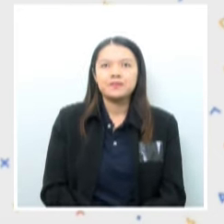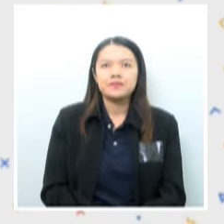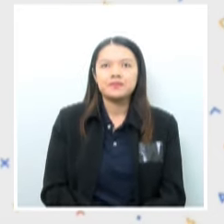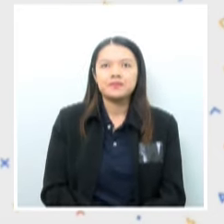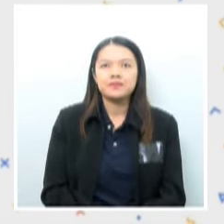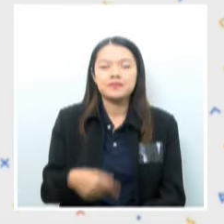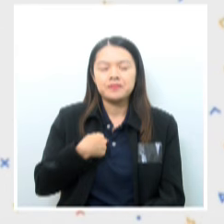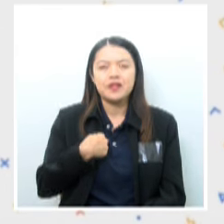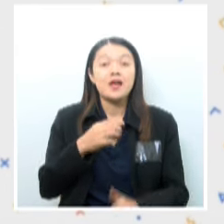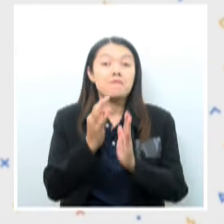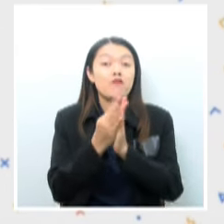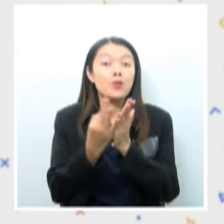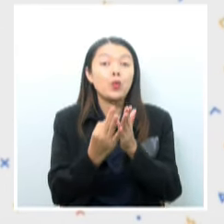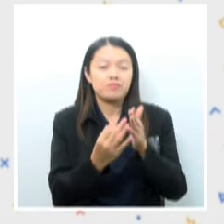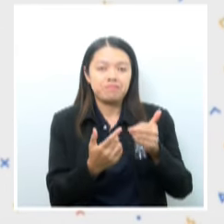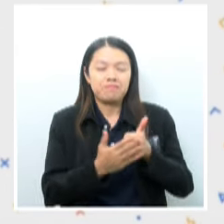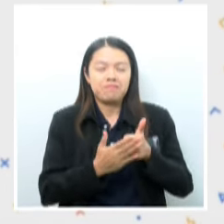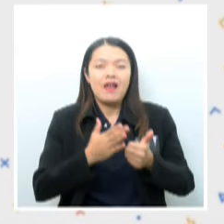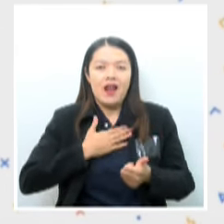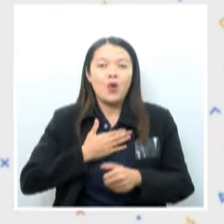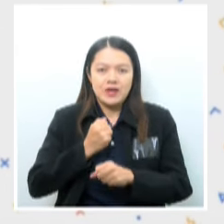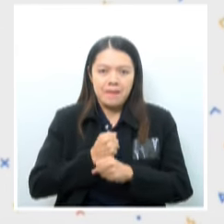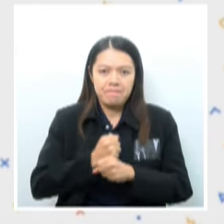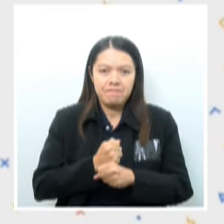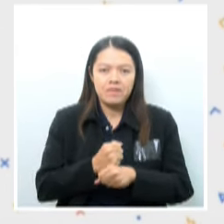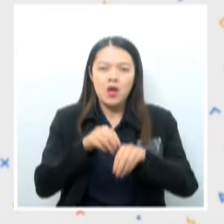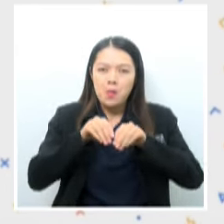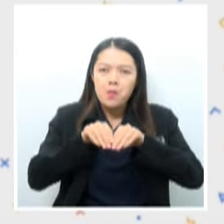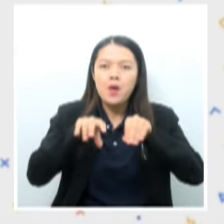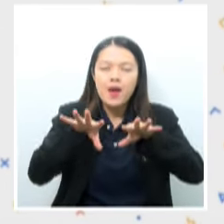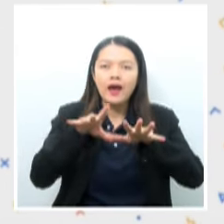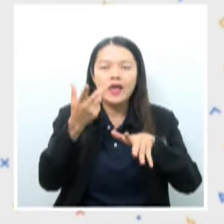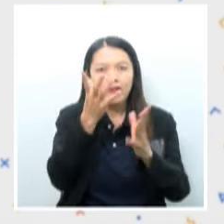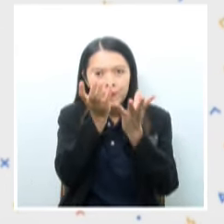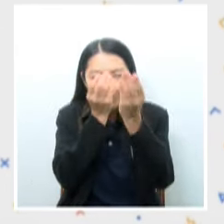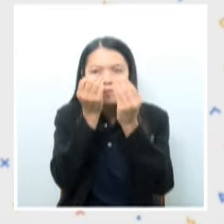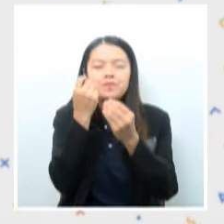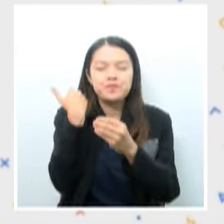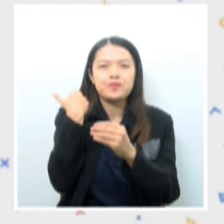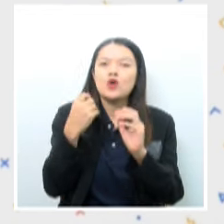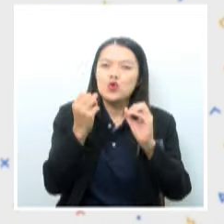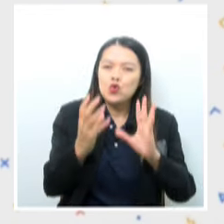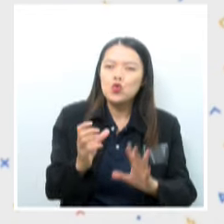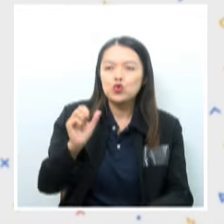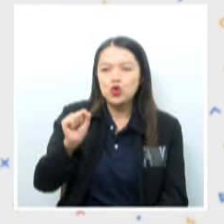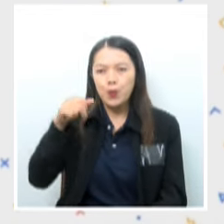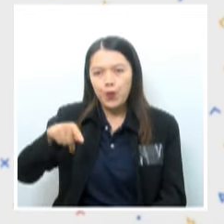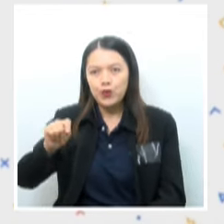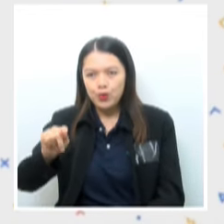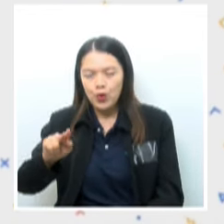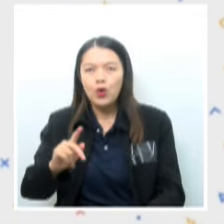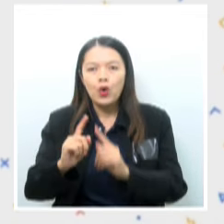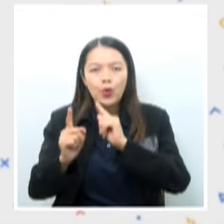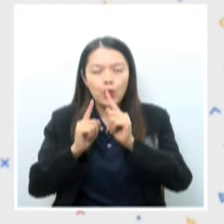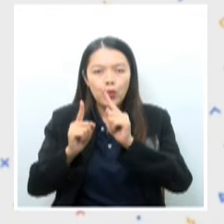ะครับที่คุณครูอย่างเราได้มีบทบาทนะครับช่องทางนี้เหมือนเป็นสะพานหนึ่งนะครับระหว่างครูกับสปทนะครับที่จะได้ม